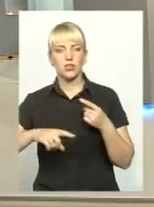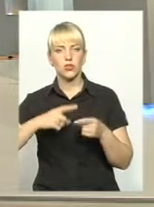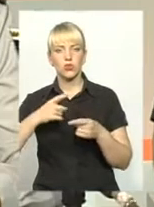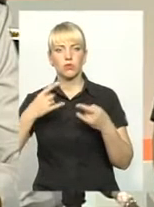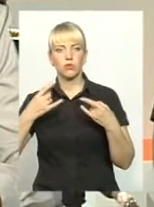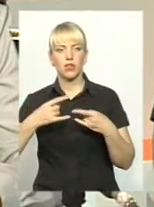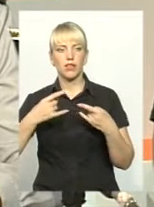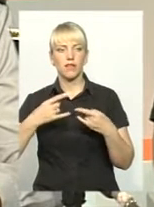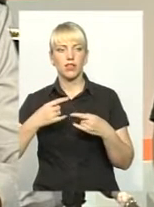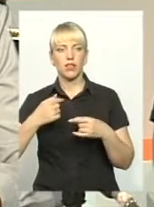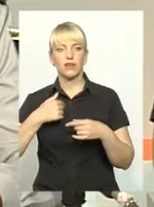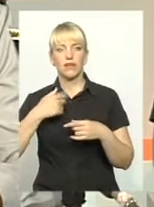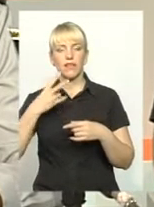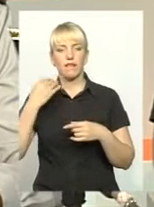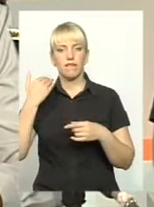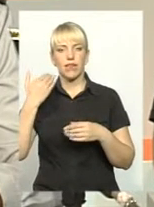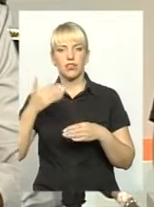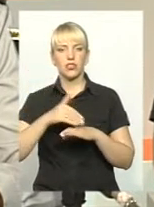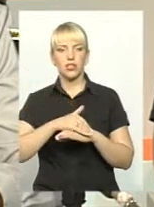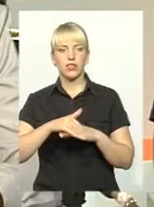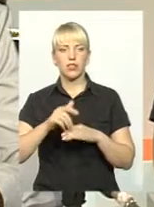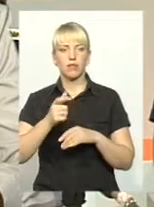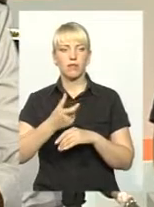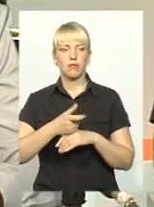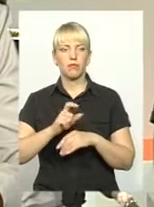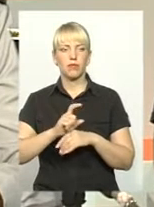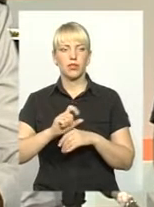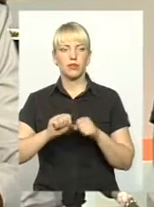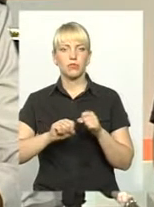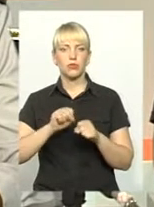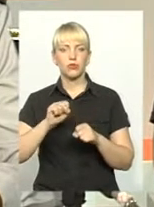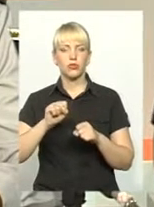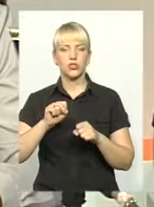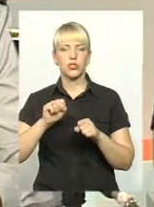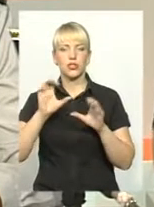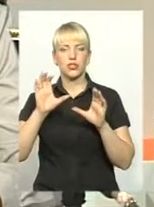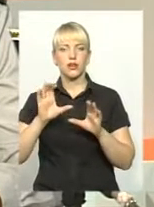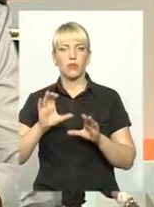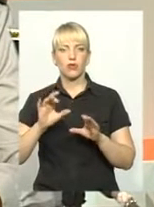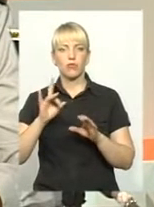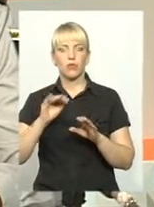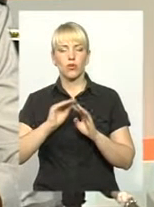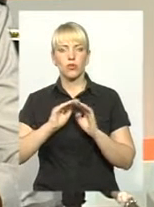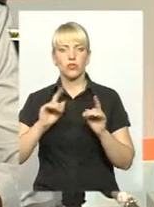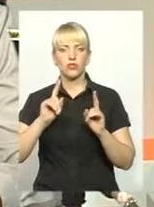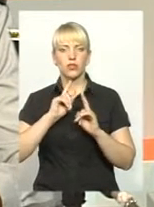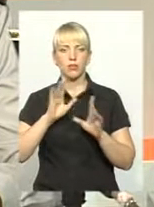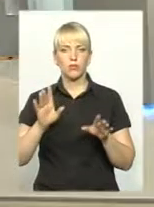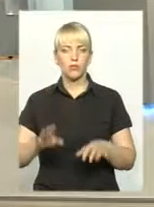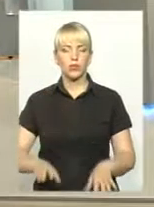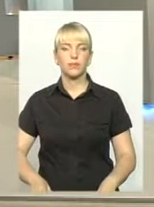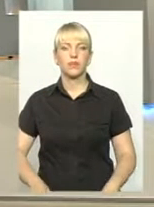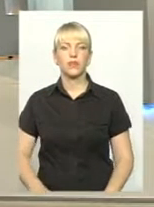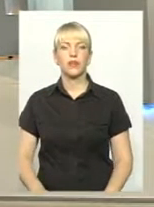ефір на вашій адресі більше порушення закону про те, що не буде. В продовження, Володимире